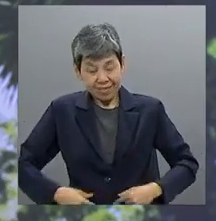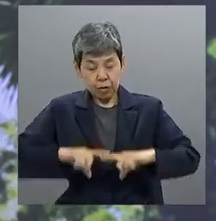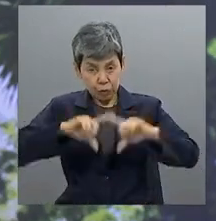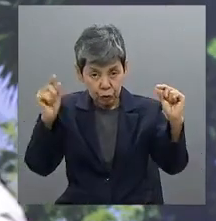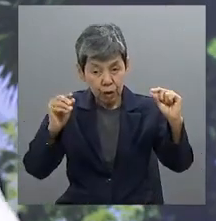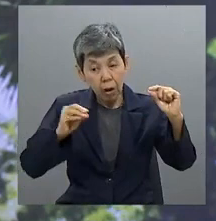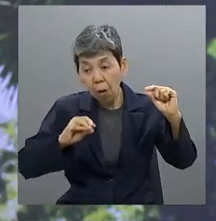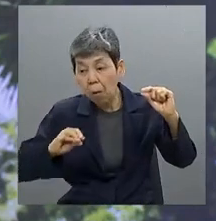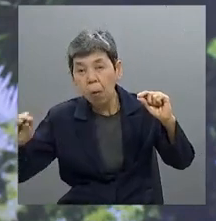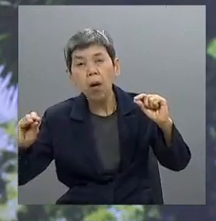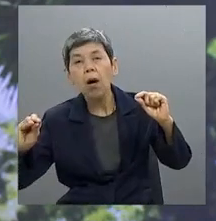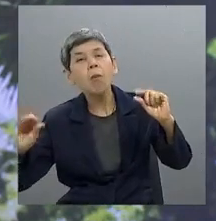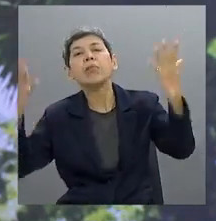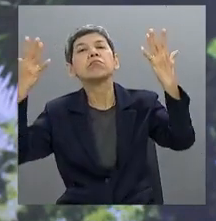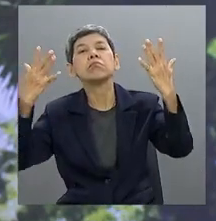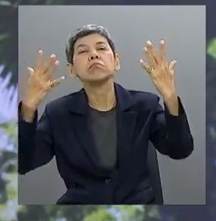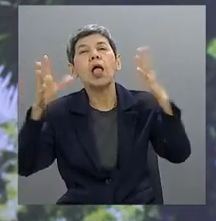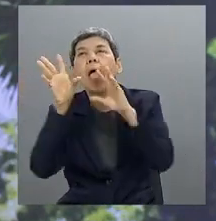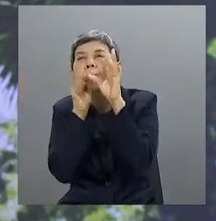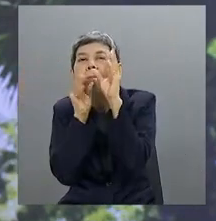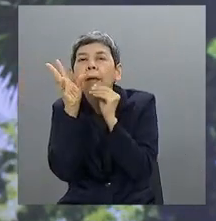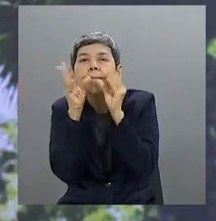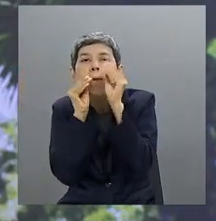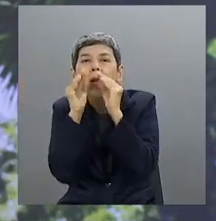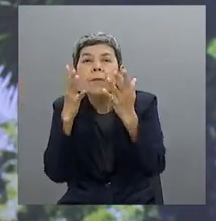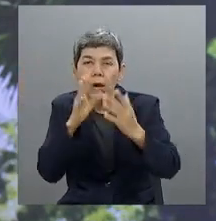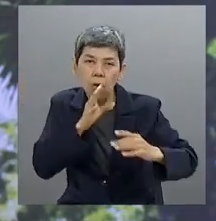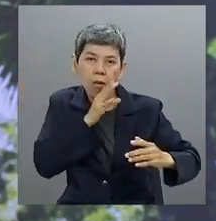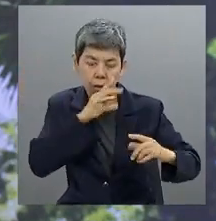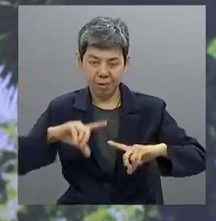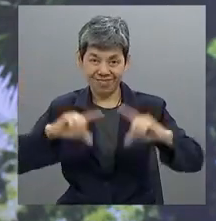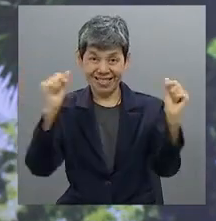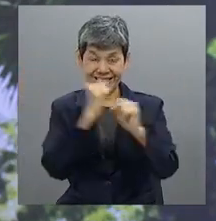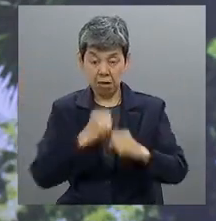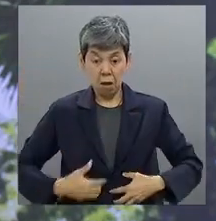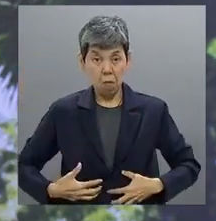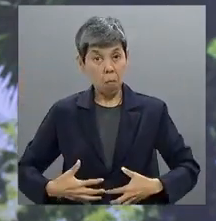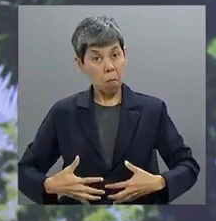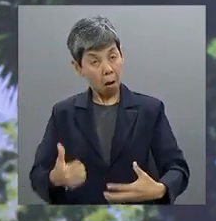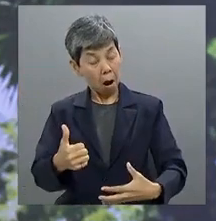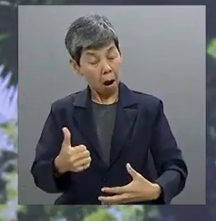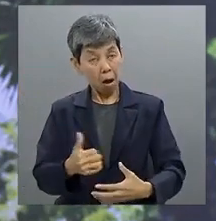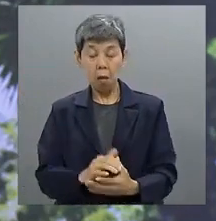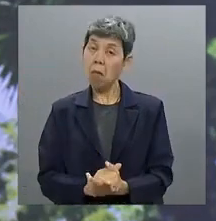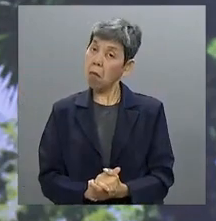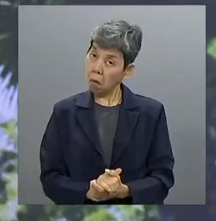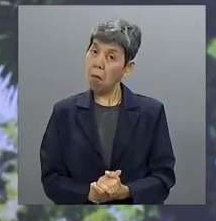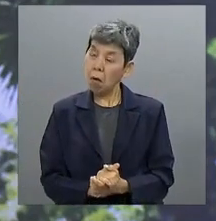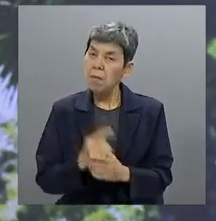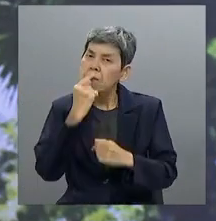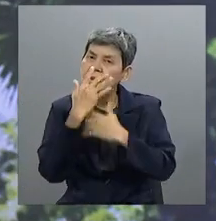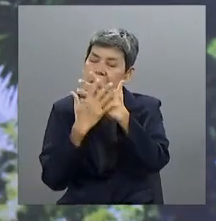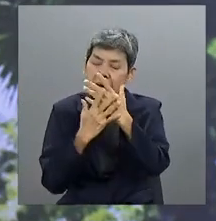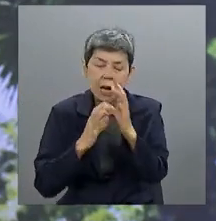ถูกตัดเส้นทางสายอาหารไปแล้วล่ะทีนี้ถ้าหลุดไปแล้วสามารถเจริญต่อได้แสดงว่าเส้นเลือดของเขาจะต้องไปเกาะติดแล้วก็ไป